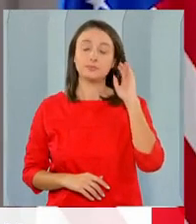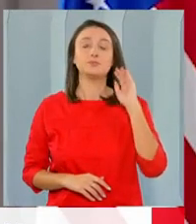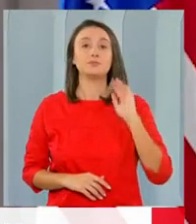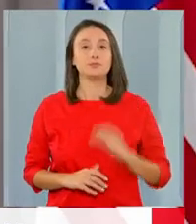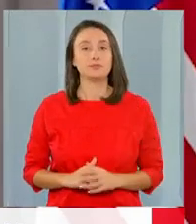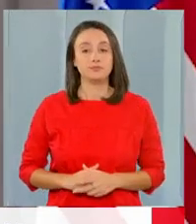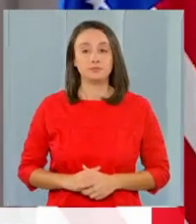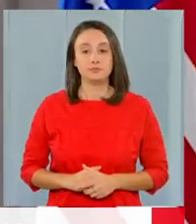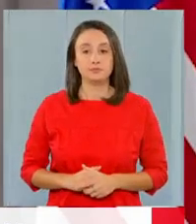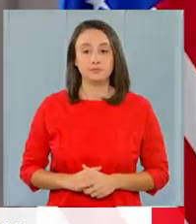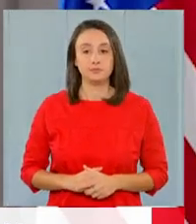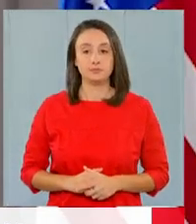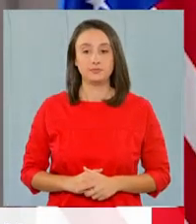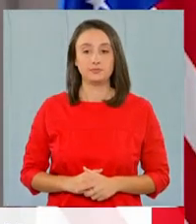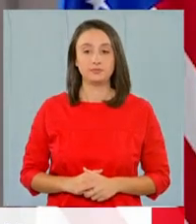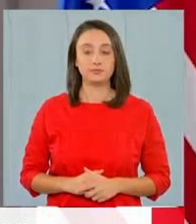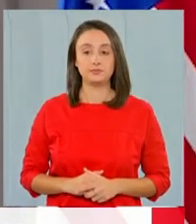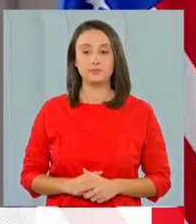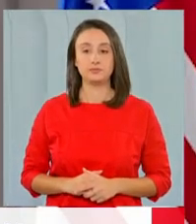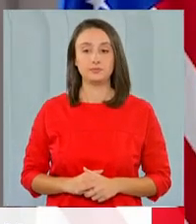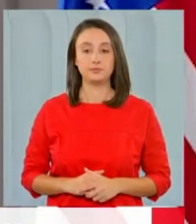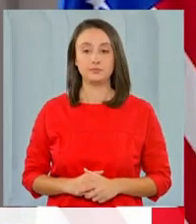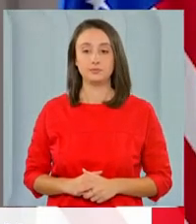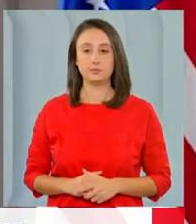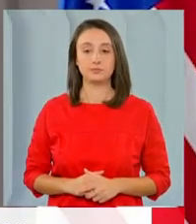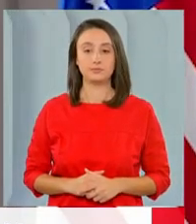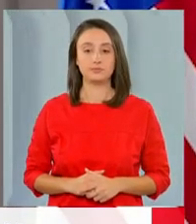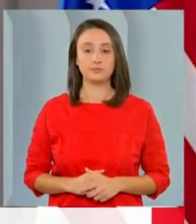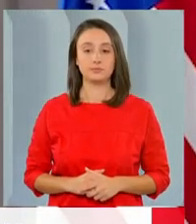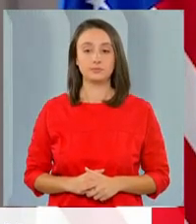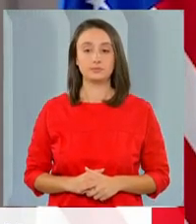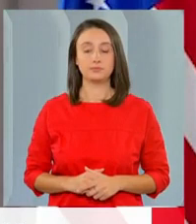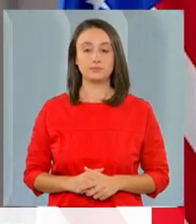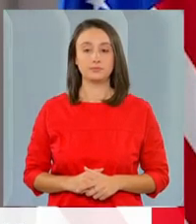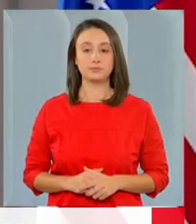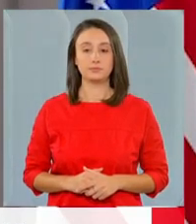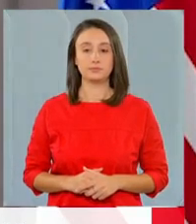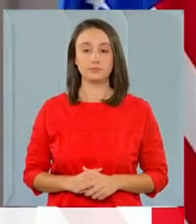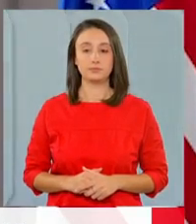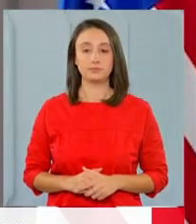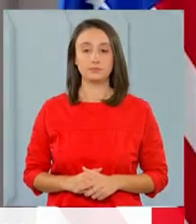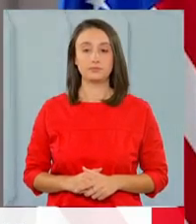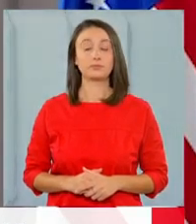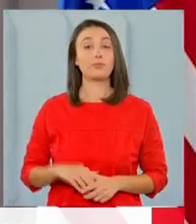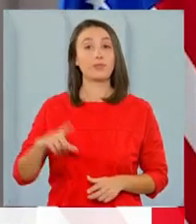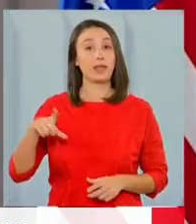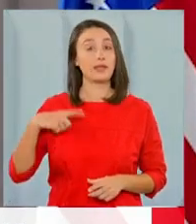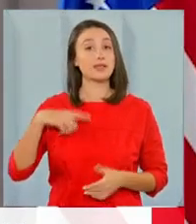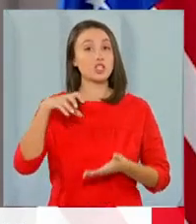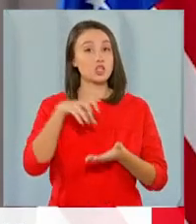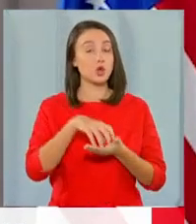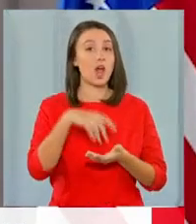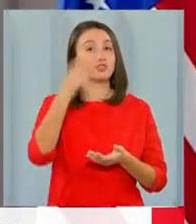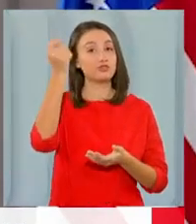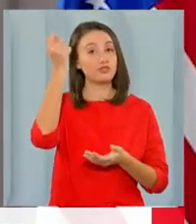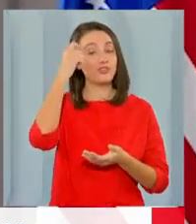grăitor în acest sens este zona civilă de folosire